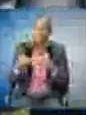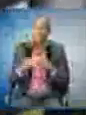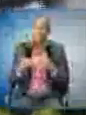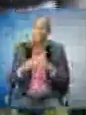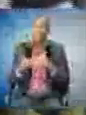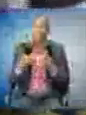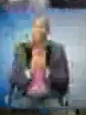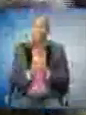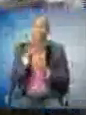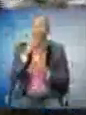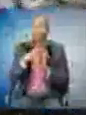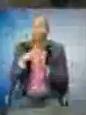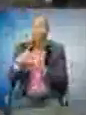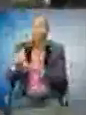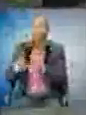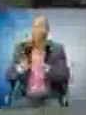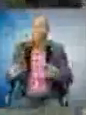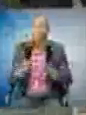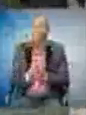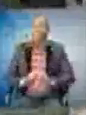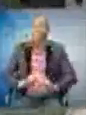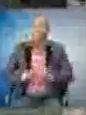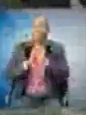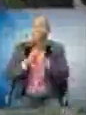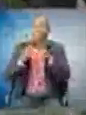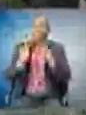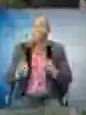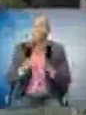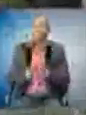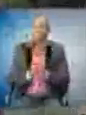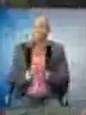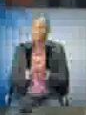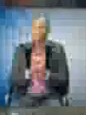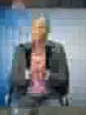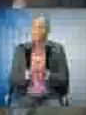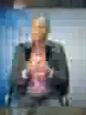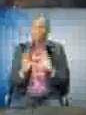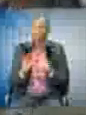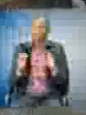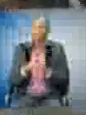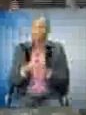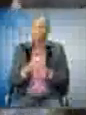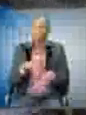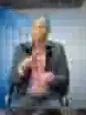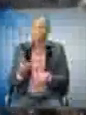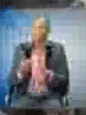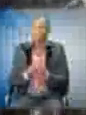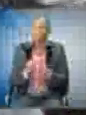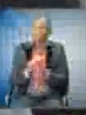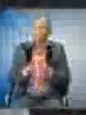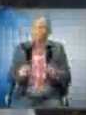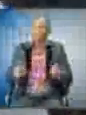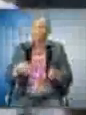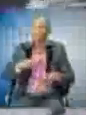l'entente urbaine de football de Likasi, un don d'une opératrice économique de la place, dont la mère offrait également l'occasion des jeux de vareuse